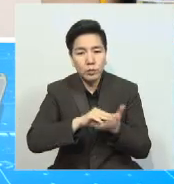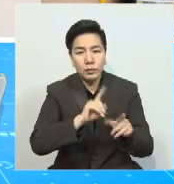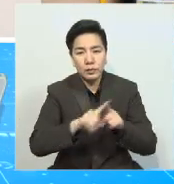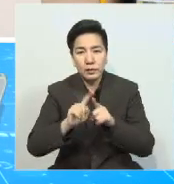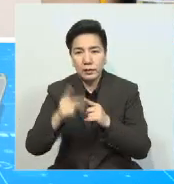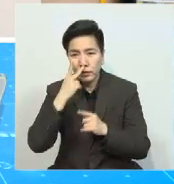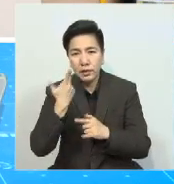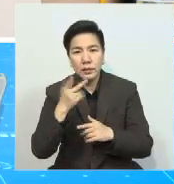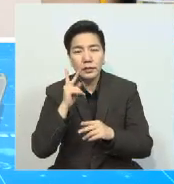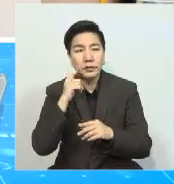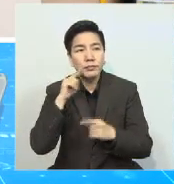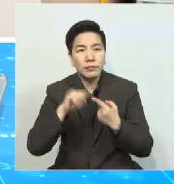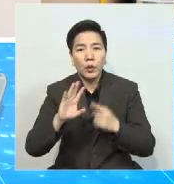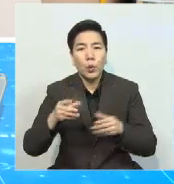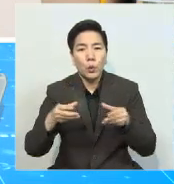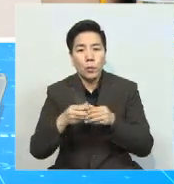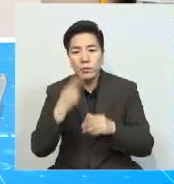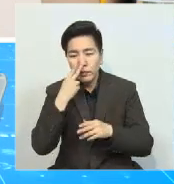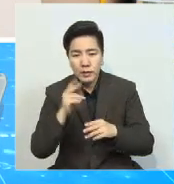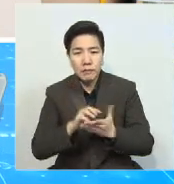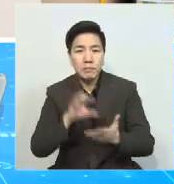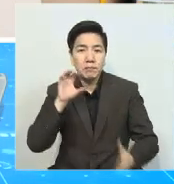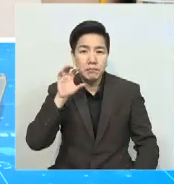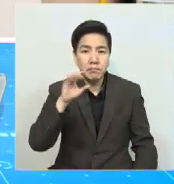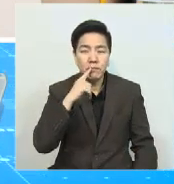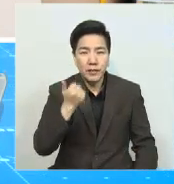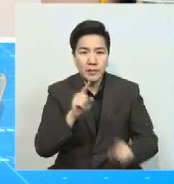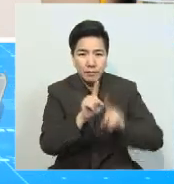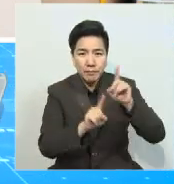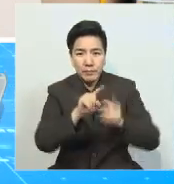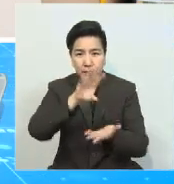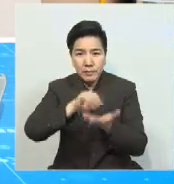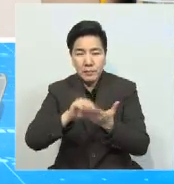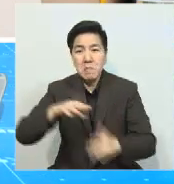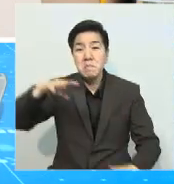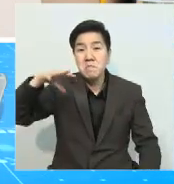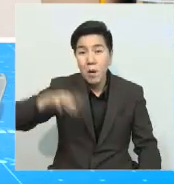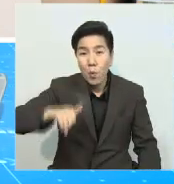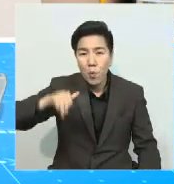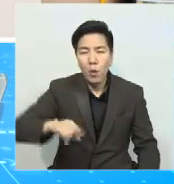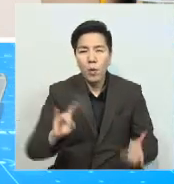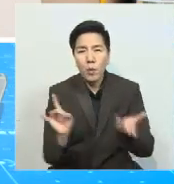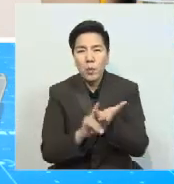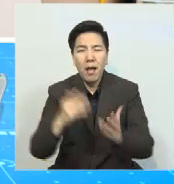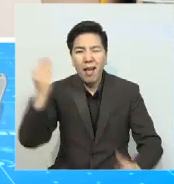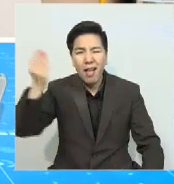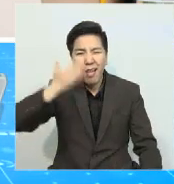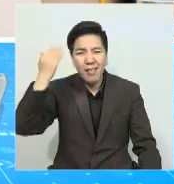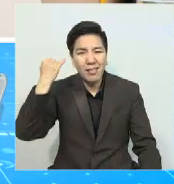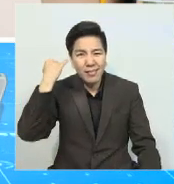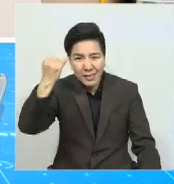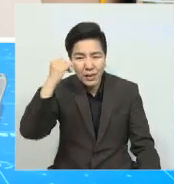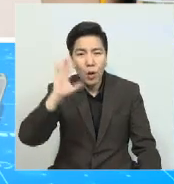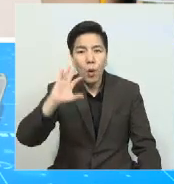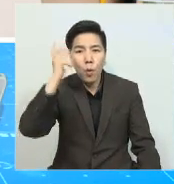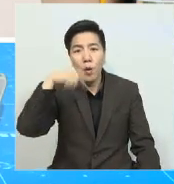าวสารนะคะที่ทาง Greenpeace เขาไปทวิตเอาไว้อะค่ะบอกว่ามีสถิติการจัดอันดับเมืองหลวงที่คุณภาพอากาศแย่ที่สุด